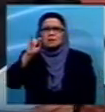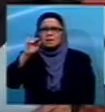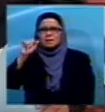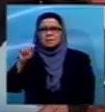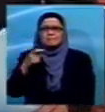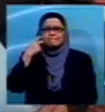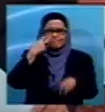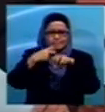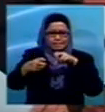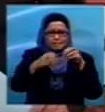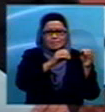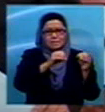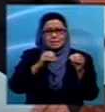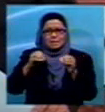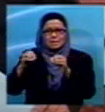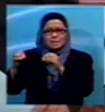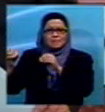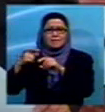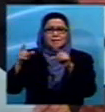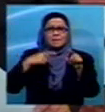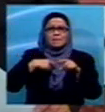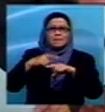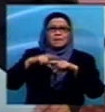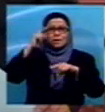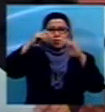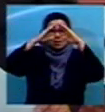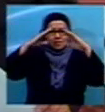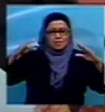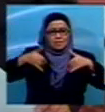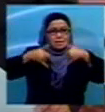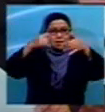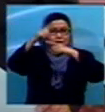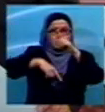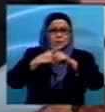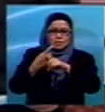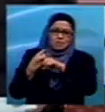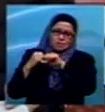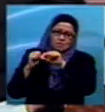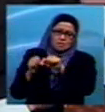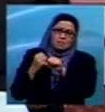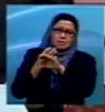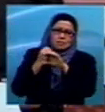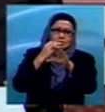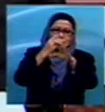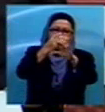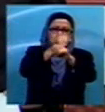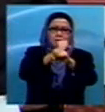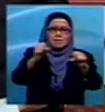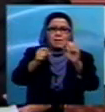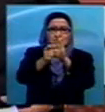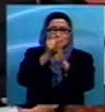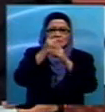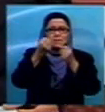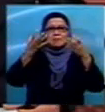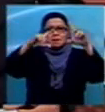Kesukaran penganjuran masih berterusan. Host Piala Dunia 2014 Brazil terus bekerja keras membuat persiapan akhir di